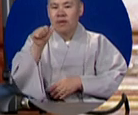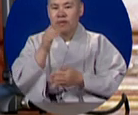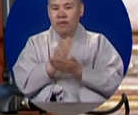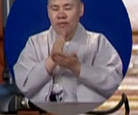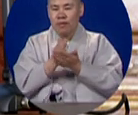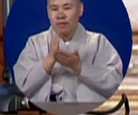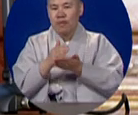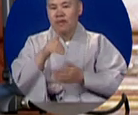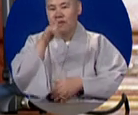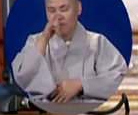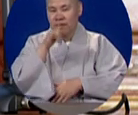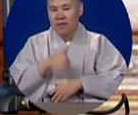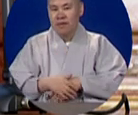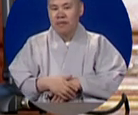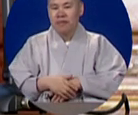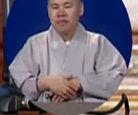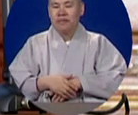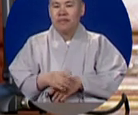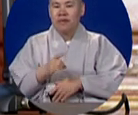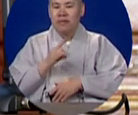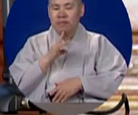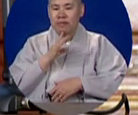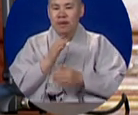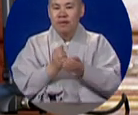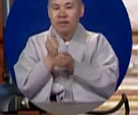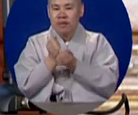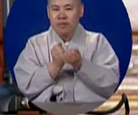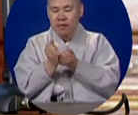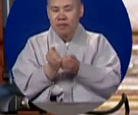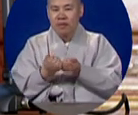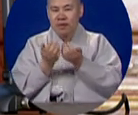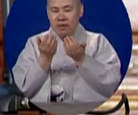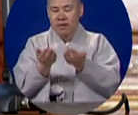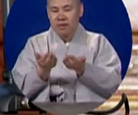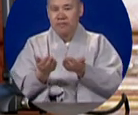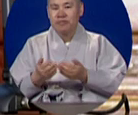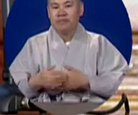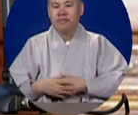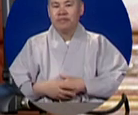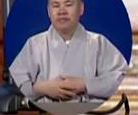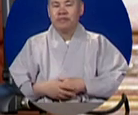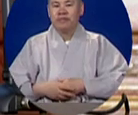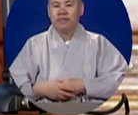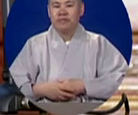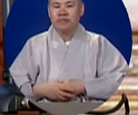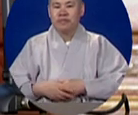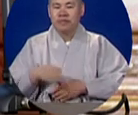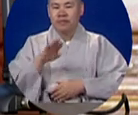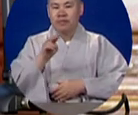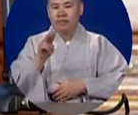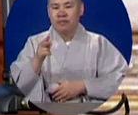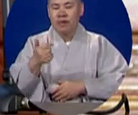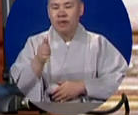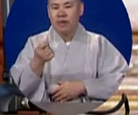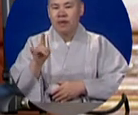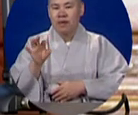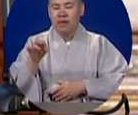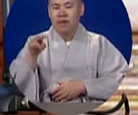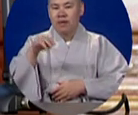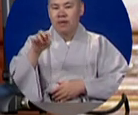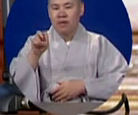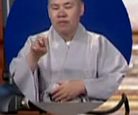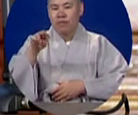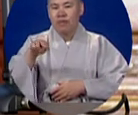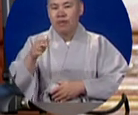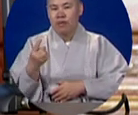그럼 그것만 한번 설명을 해볼게요 변행 심소가 있는데 변행은